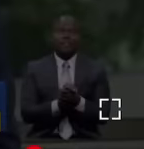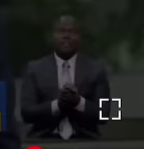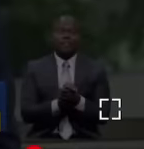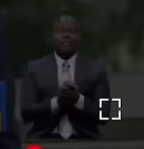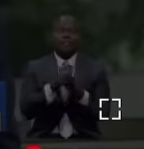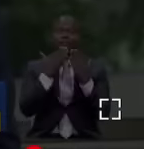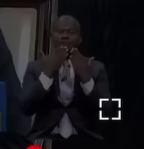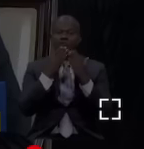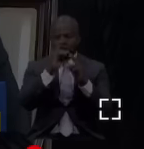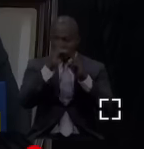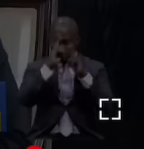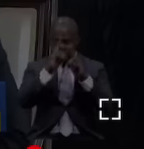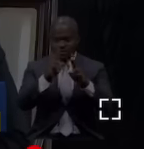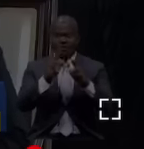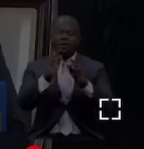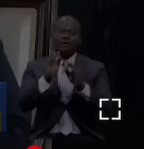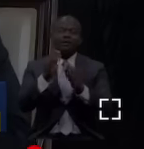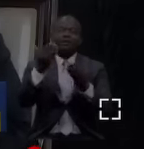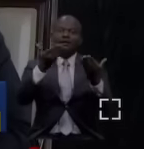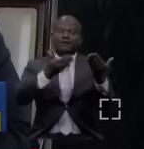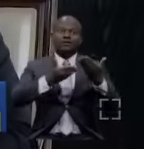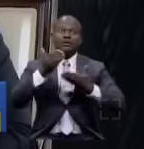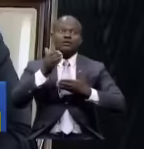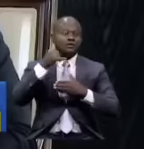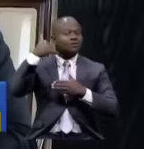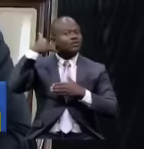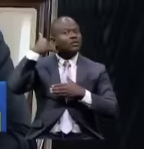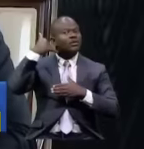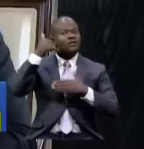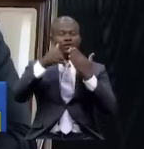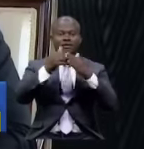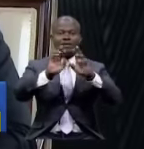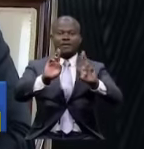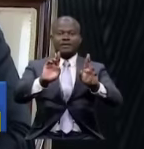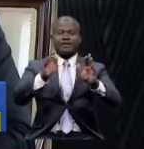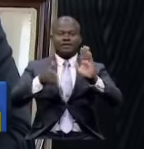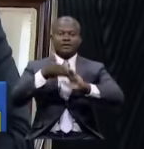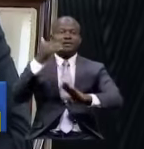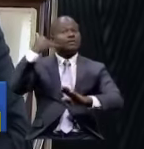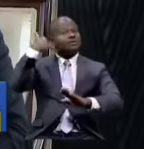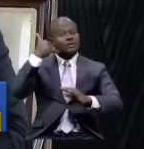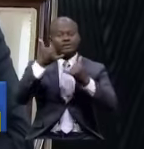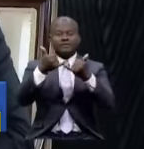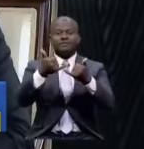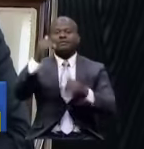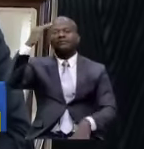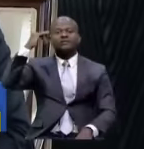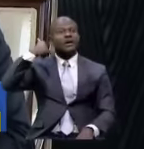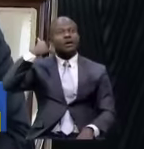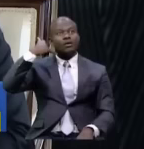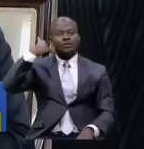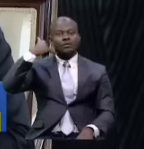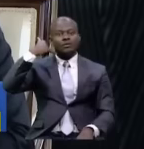Your Excellency, reka twakire n'abadukurikiye kuri telefone abiteguye duhite tubakira muri aka kanya. Alo?